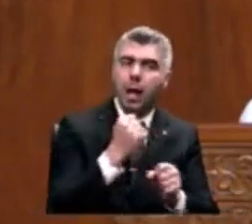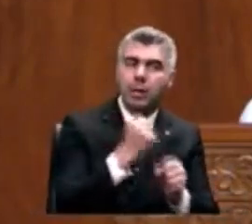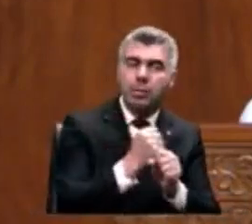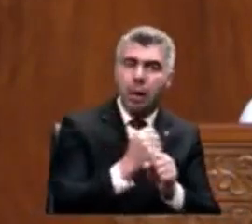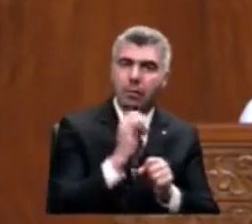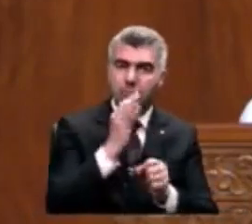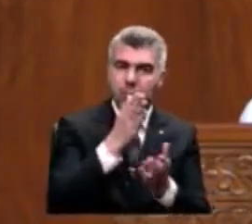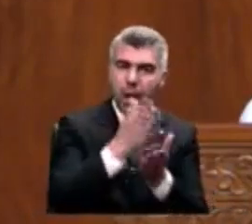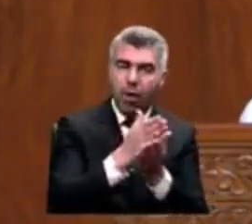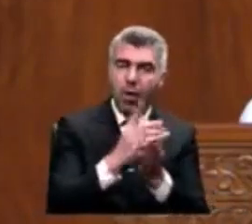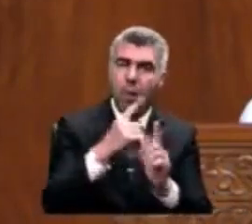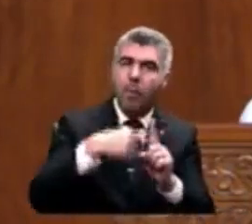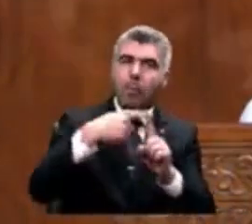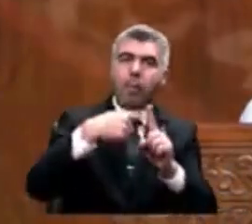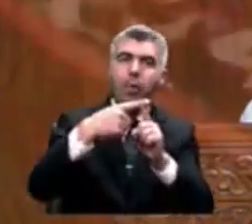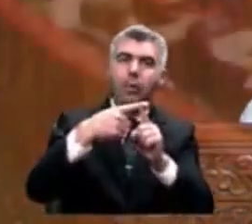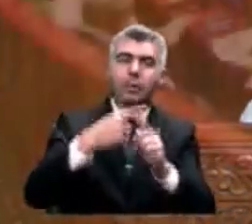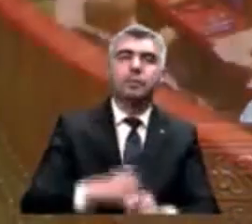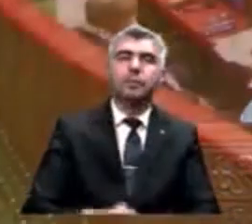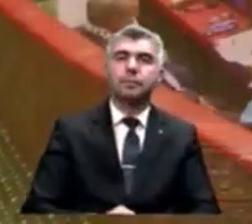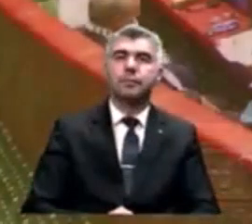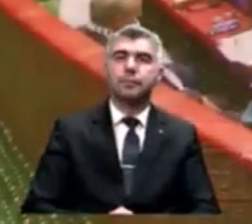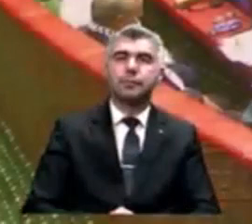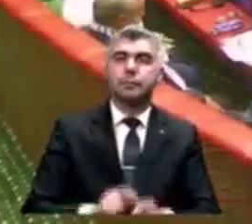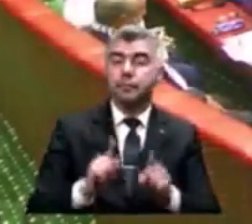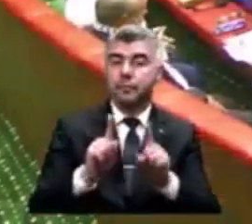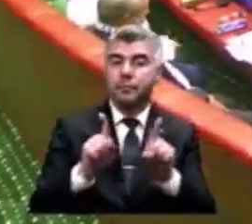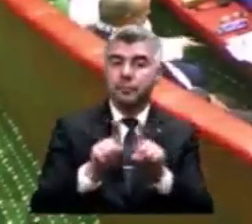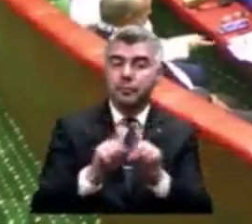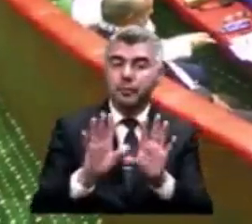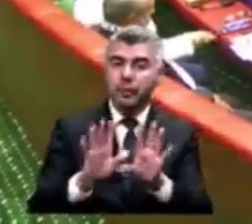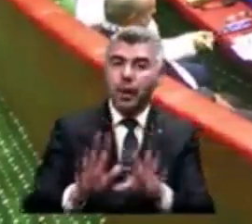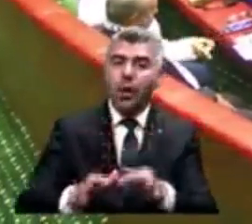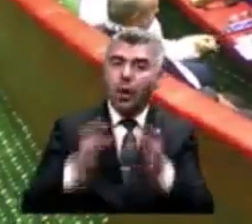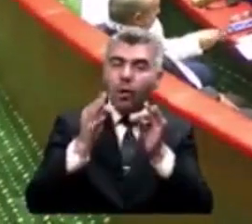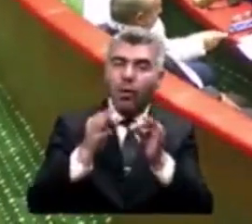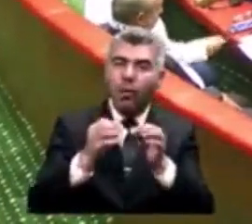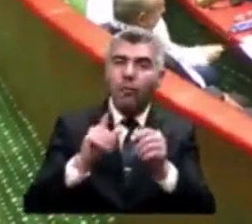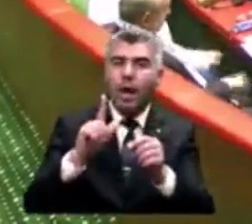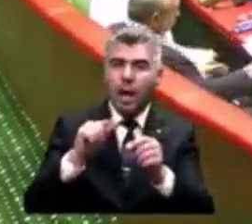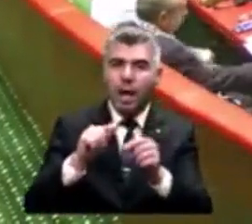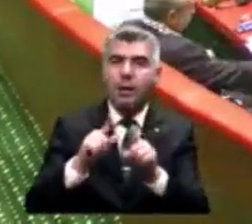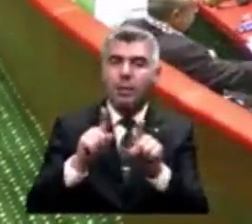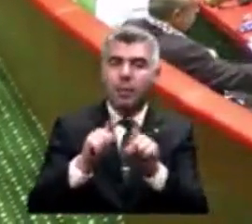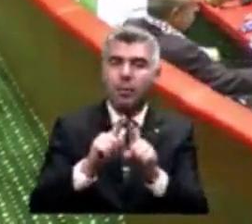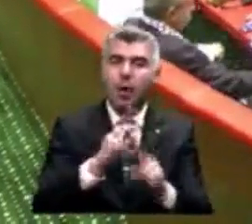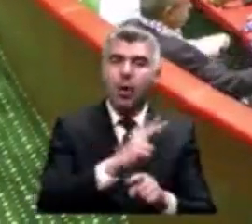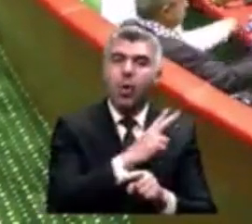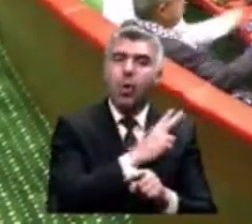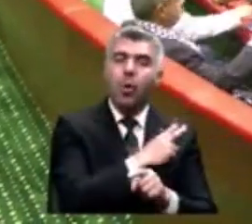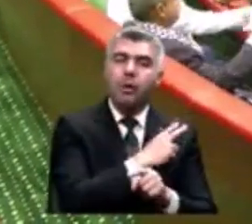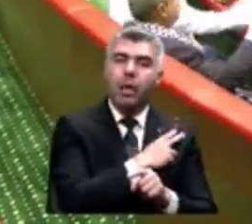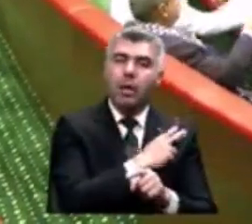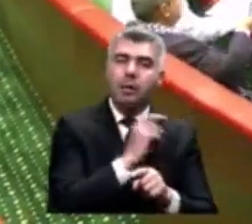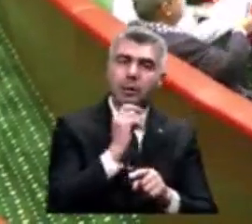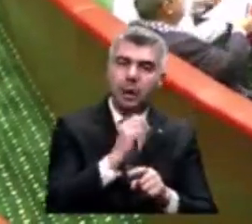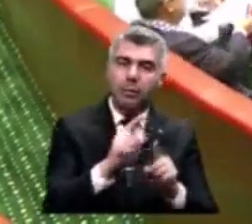رابعاً إحداث هيئة للأساتذة الباحثين للتربية